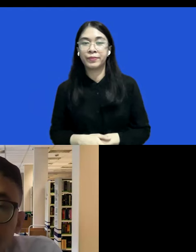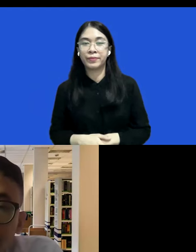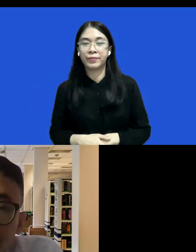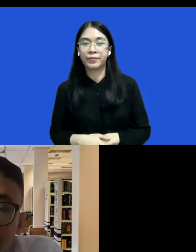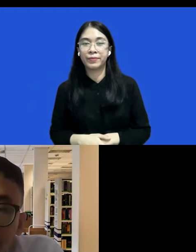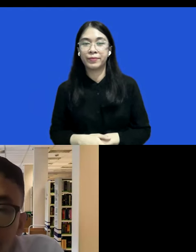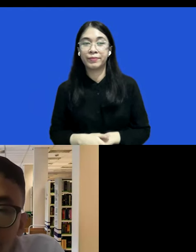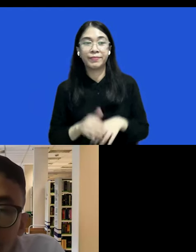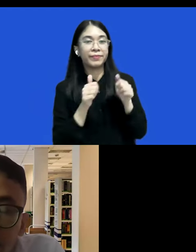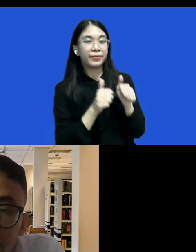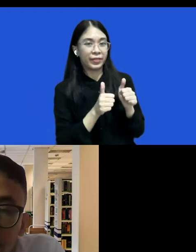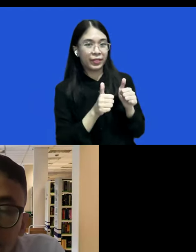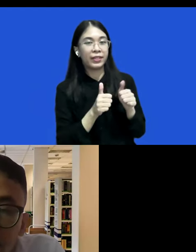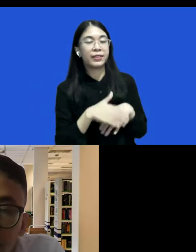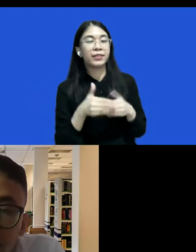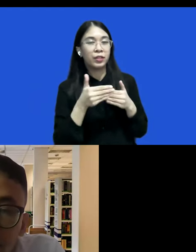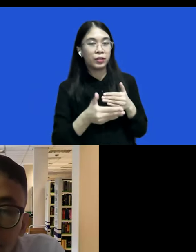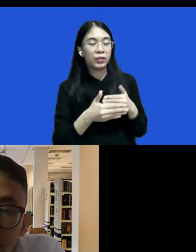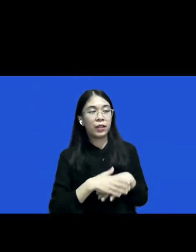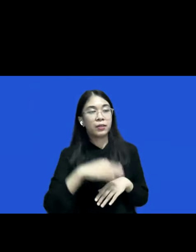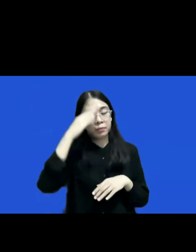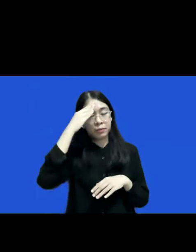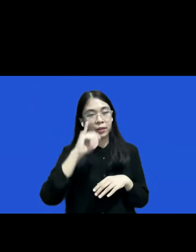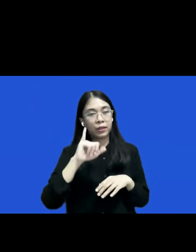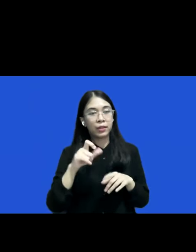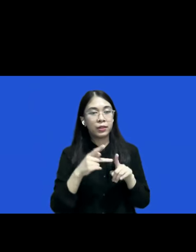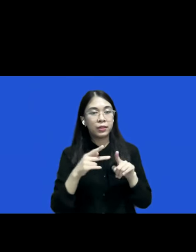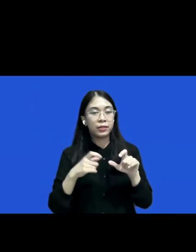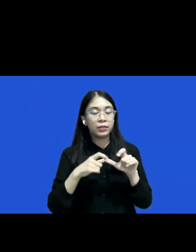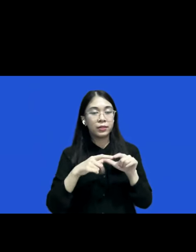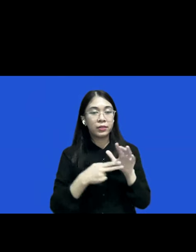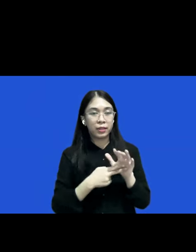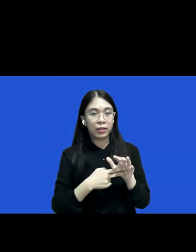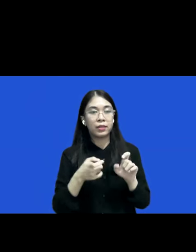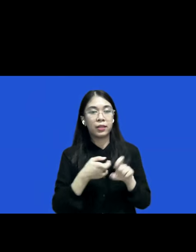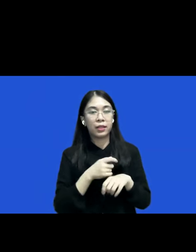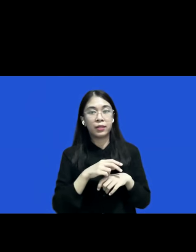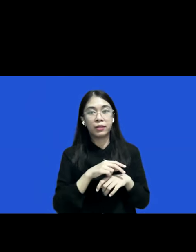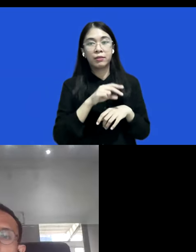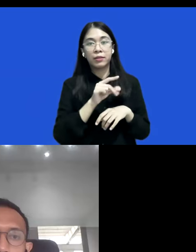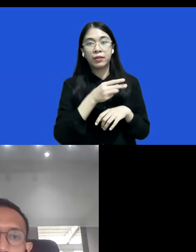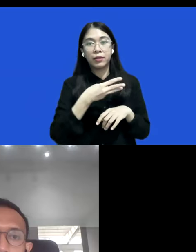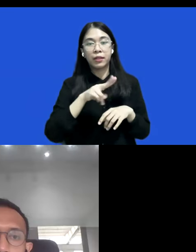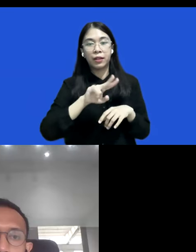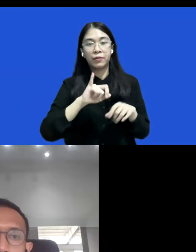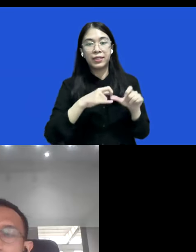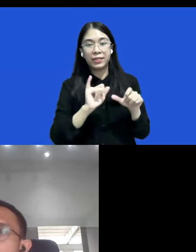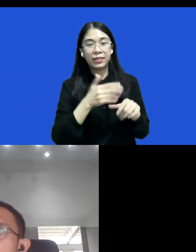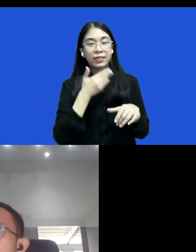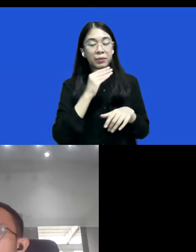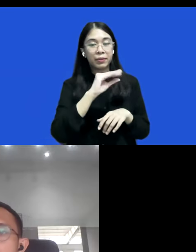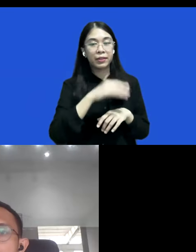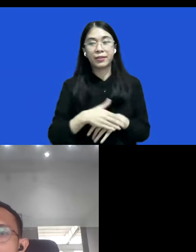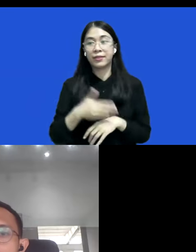Oke, baik. Selanjutnya ada Bang Ihsan Zikri, selaku Direktur Eksekutif dari Revisi. Selamat pagi, Bang Ihsan.